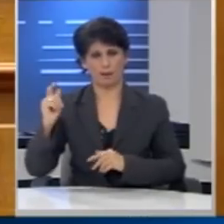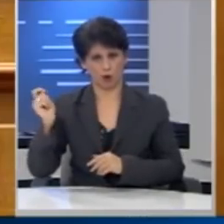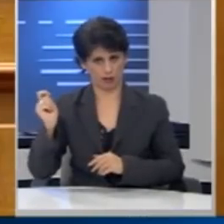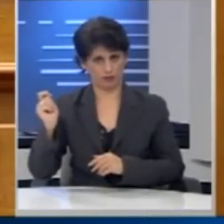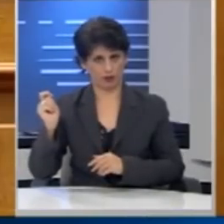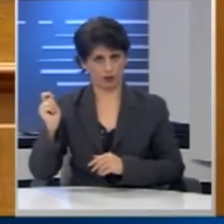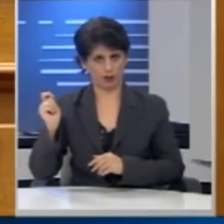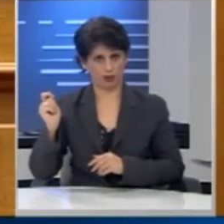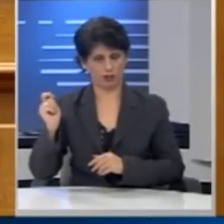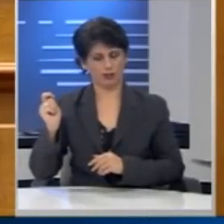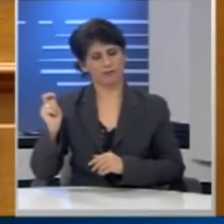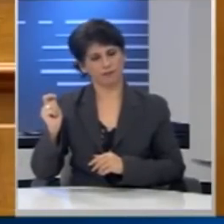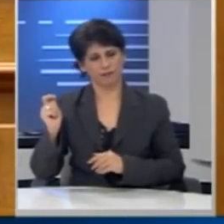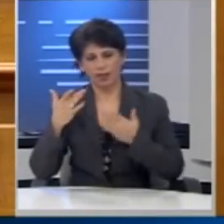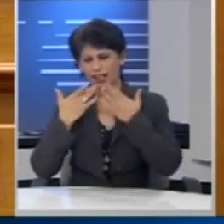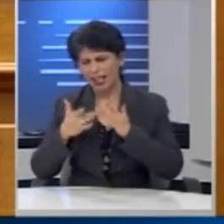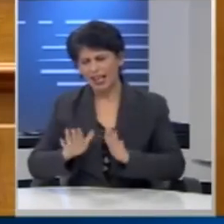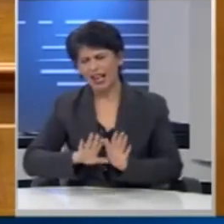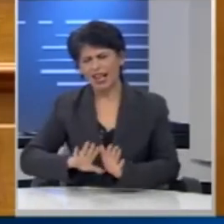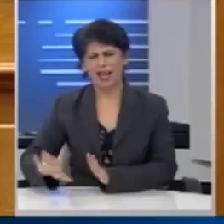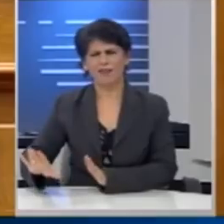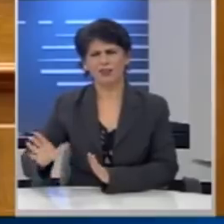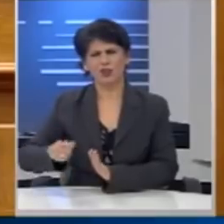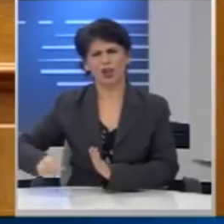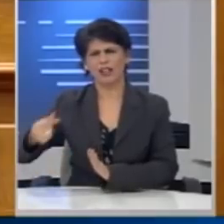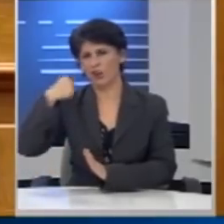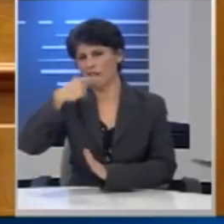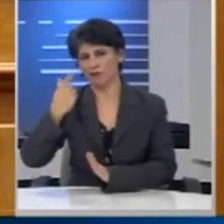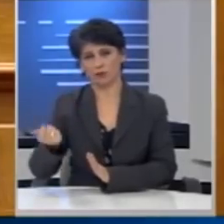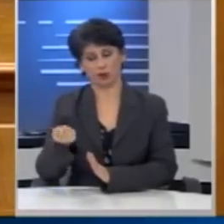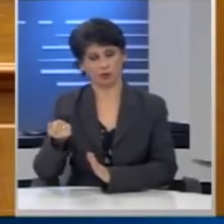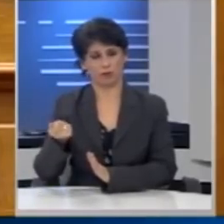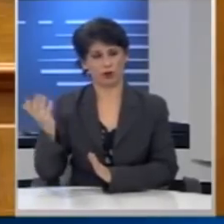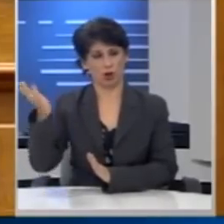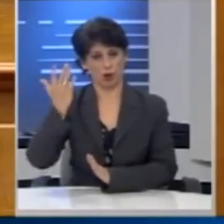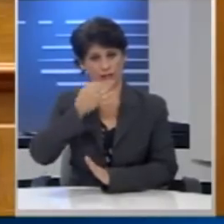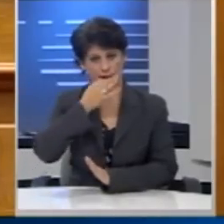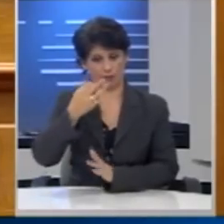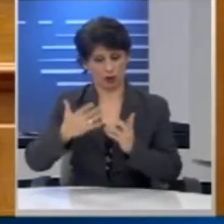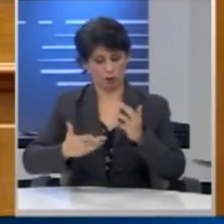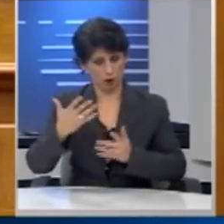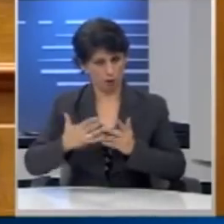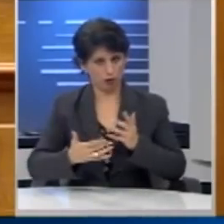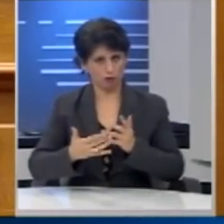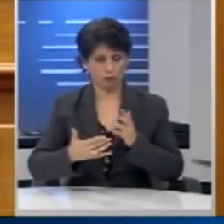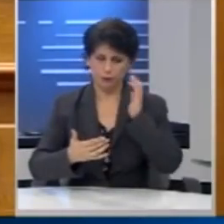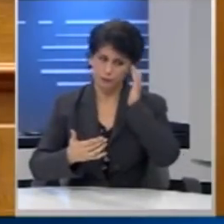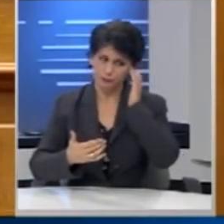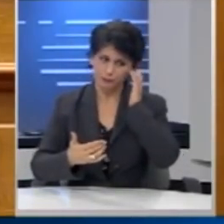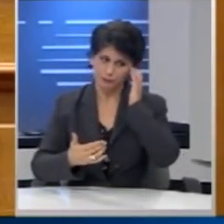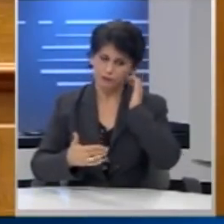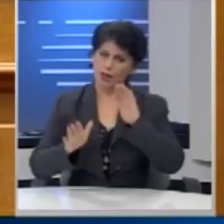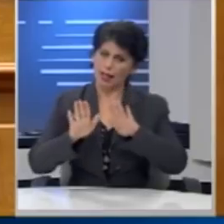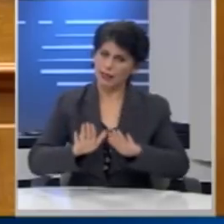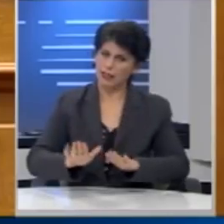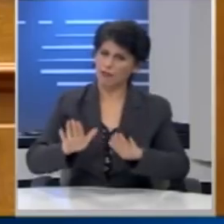αντιπολίτευσης εγκατέλειψε το ακραίο ύφος το οποίο χρησιμοποίησε όταν μίλησε για τον προϋπολογισμό, κατέβασε